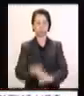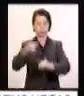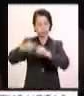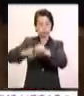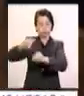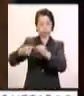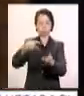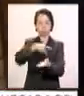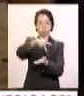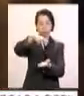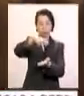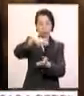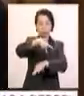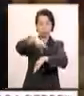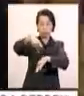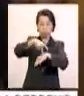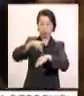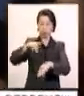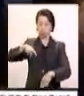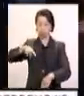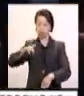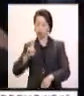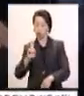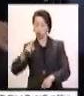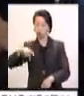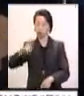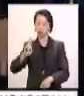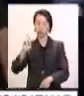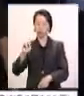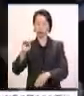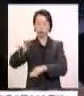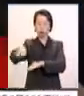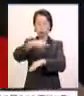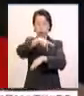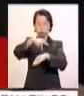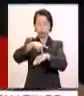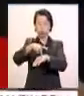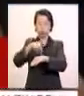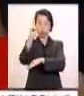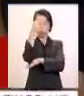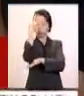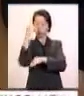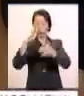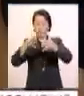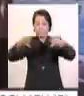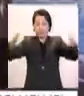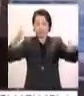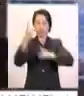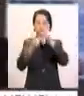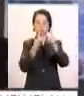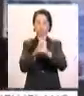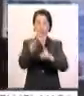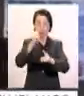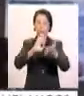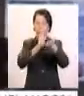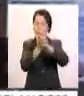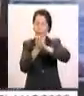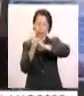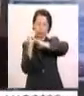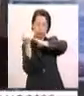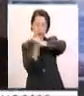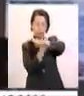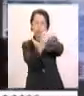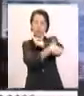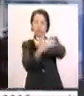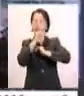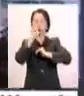Mengenai Pulau Kukup di Johor, Tun Dr. Mahathir berkata Pulau Hutan Bakau kedua terbesar di dunia itu perlu kekal sebagai taman negara dan tidak